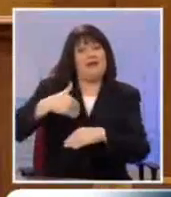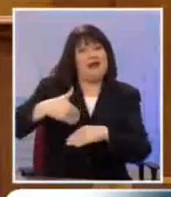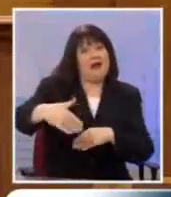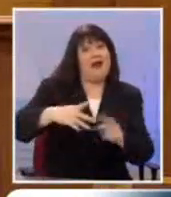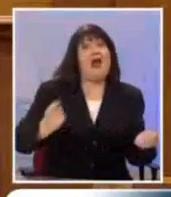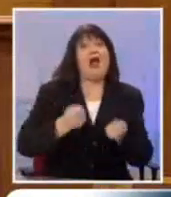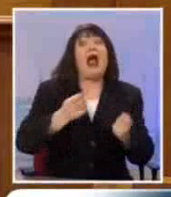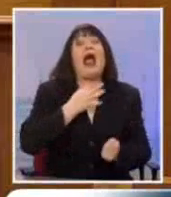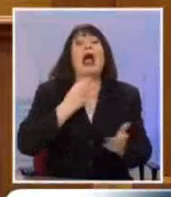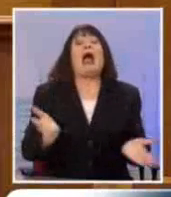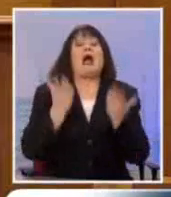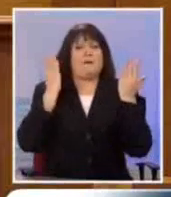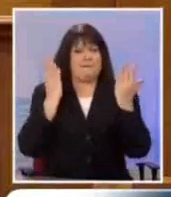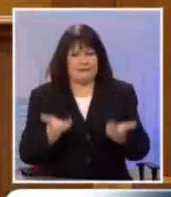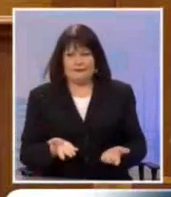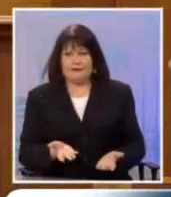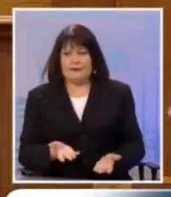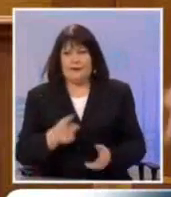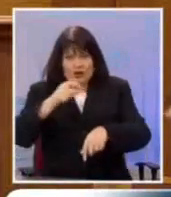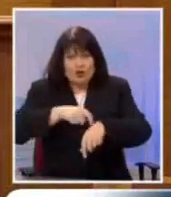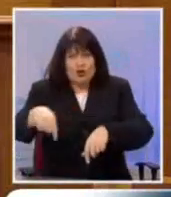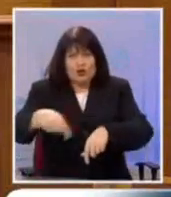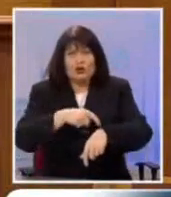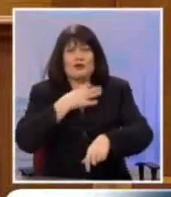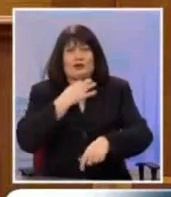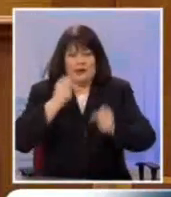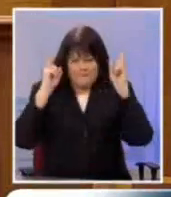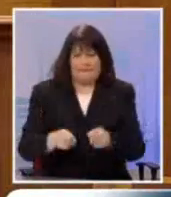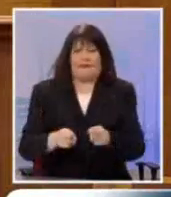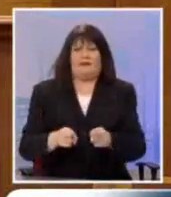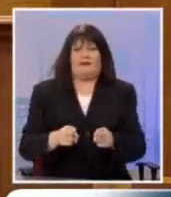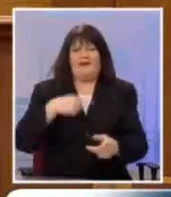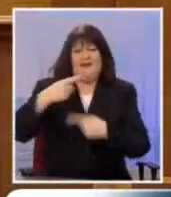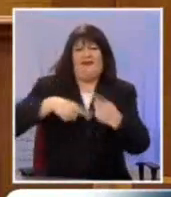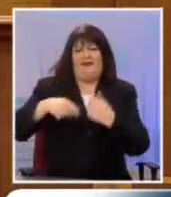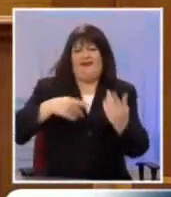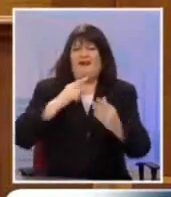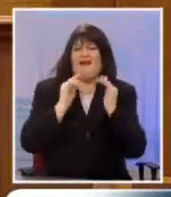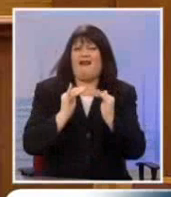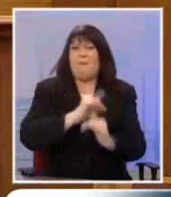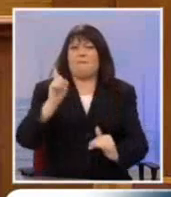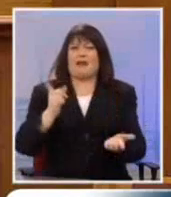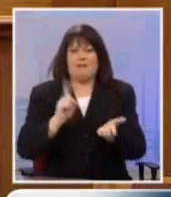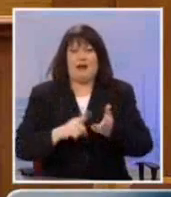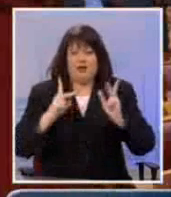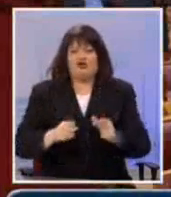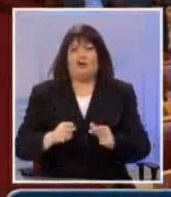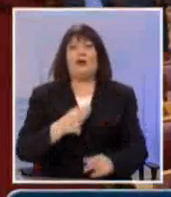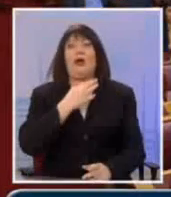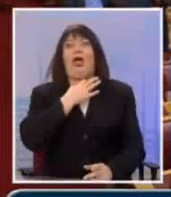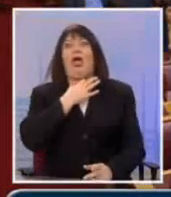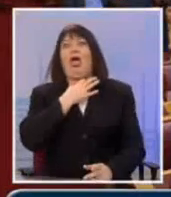αν χρειαστούν, αντί να τα χρησιμοποιήσετε τώρα για να σπάσετε αυτό το φαύλο κύκλο. Αλλά δεν είναι μόνο τα κόκκινα